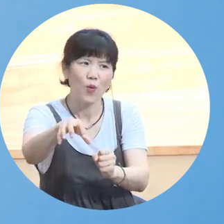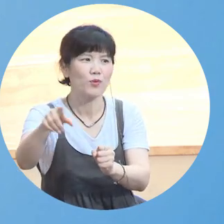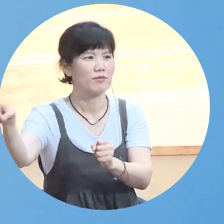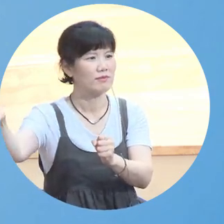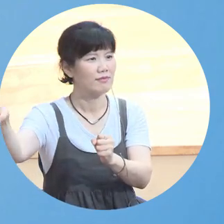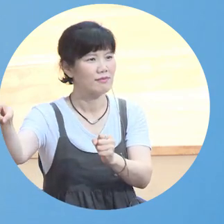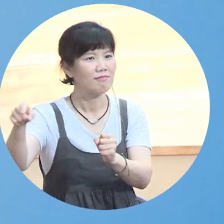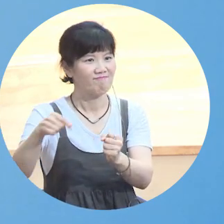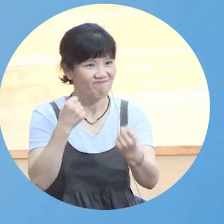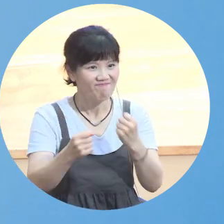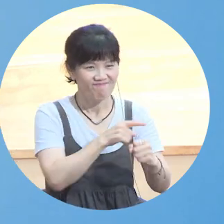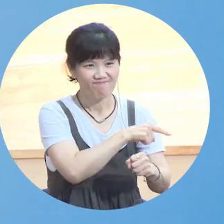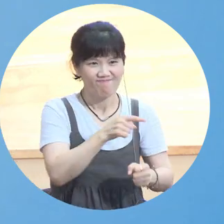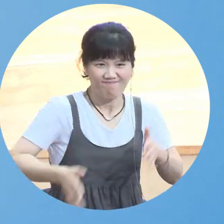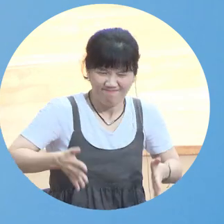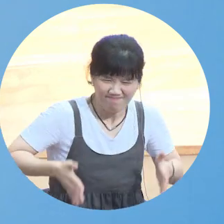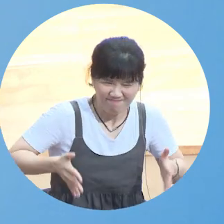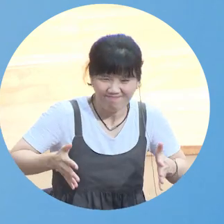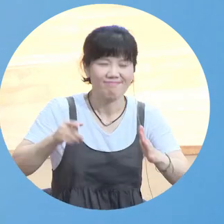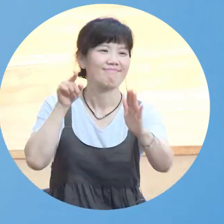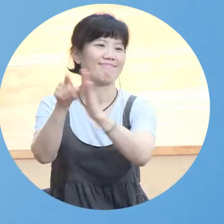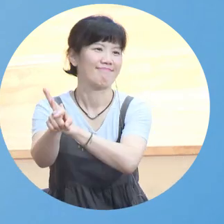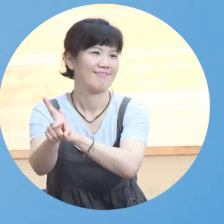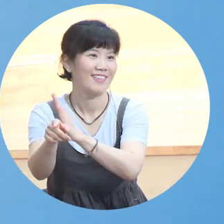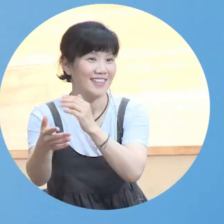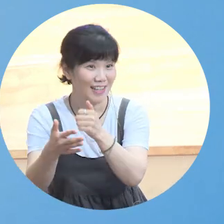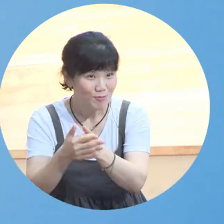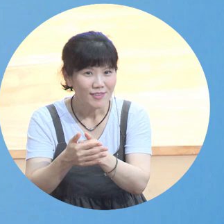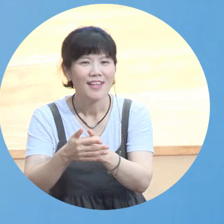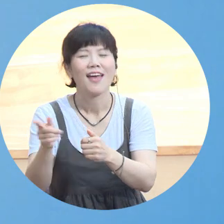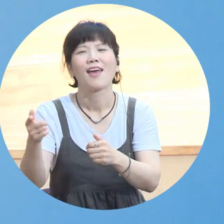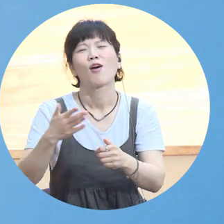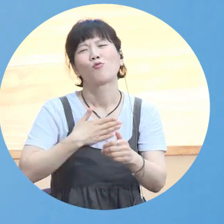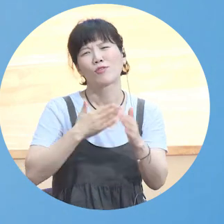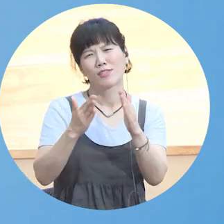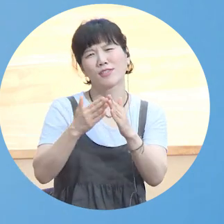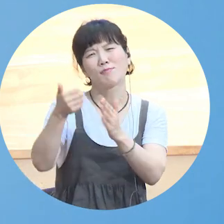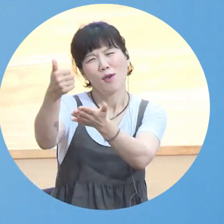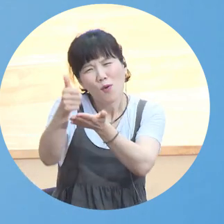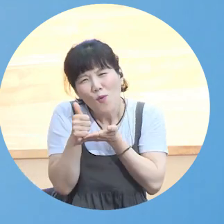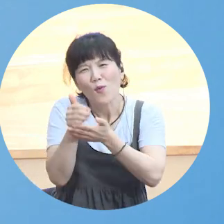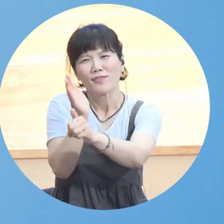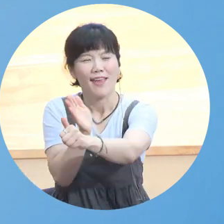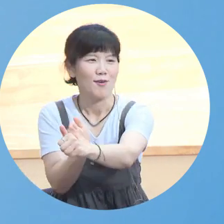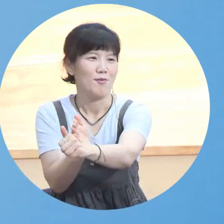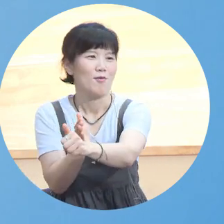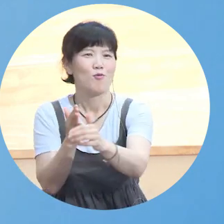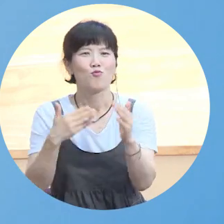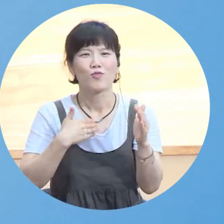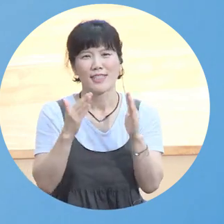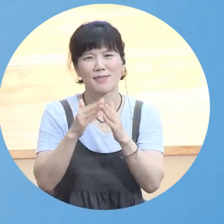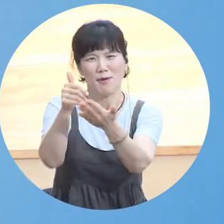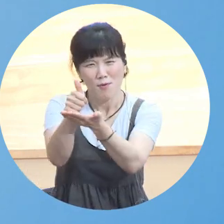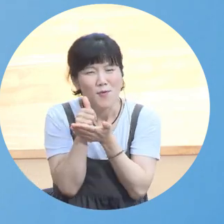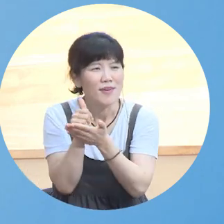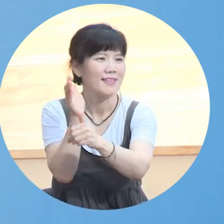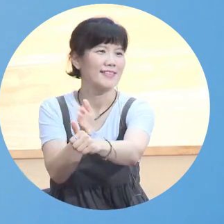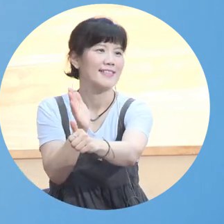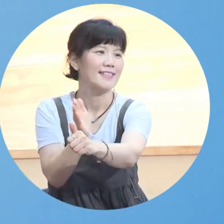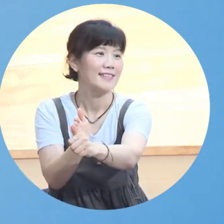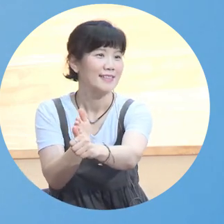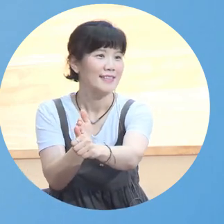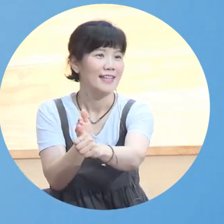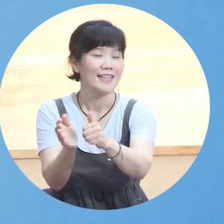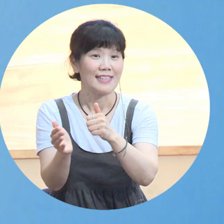쫓아가는 것 그리고는 가서 우리 집에 좀 가십시다 라고 막 졸라 요 청사 대라는 2마리 미완료 향으로